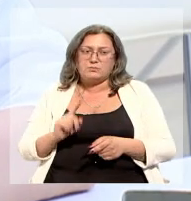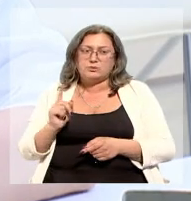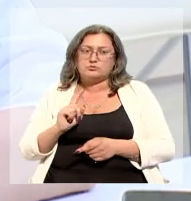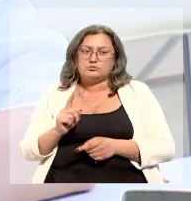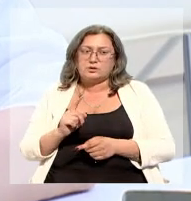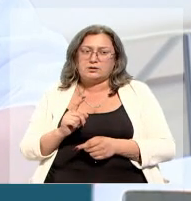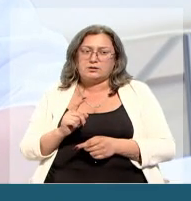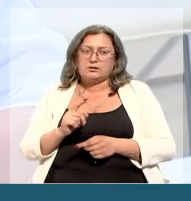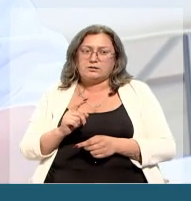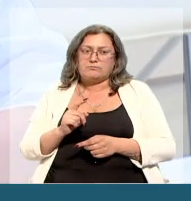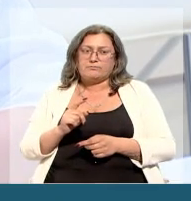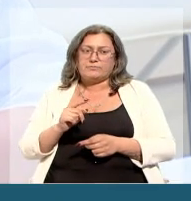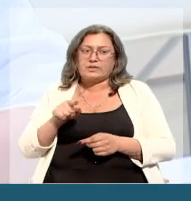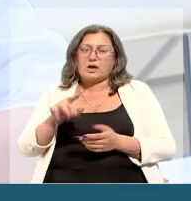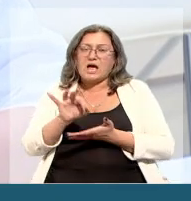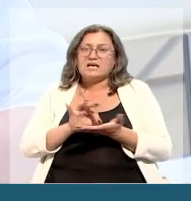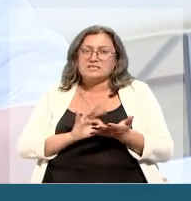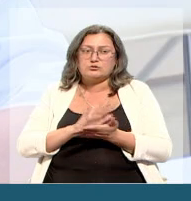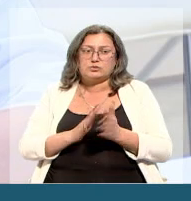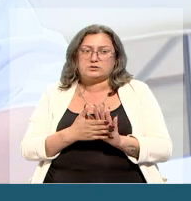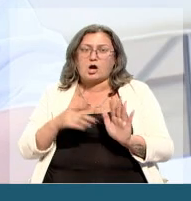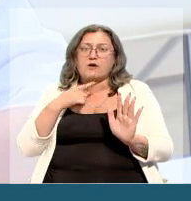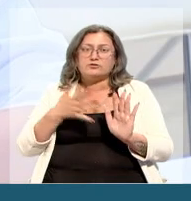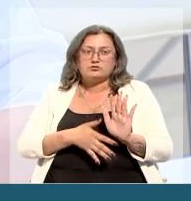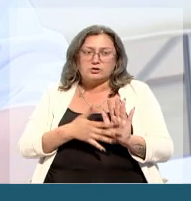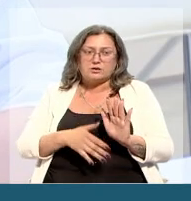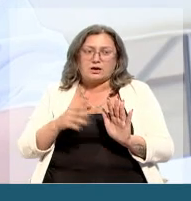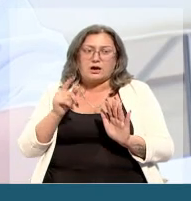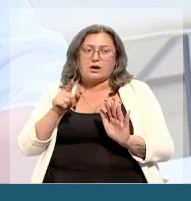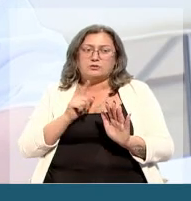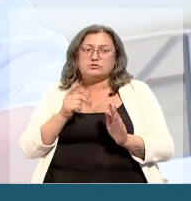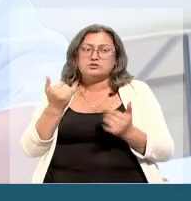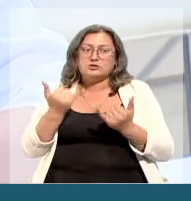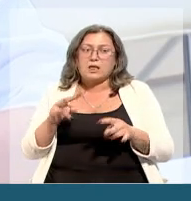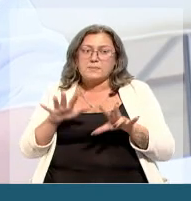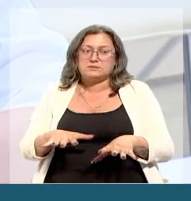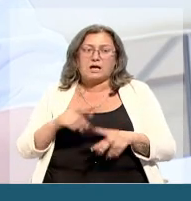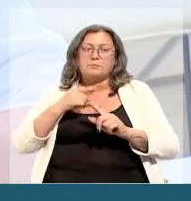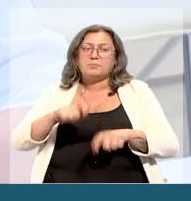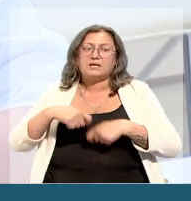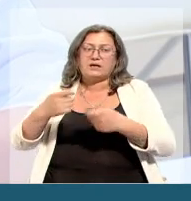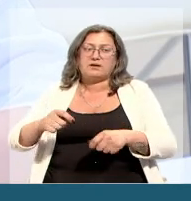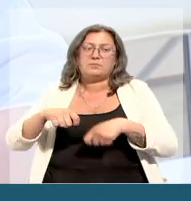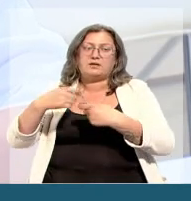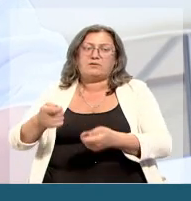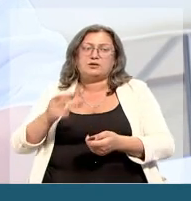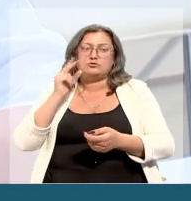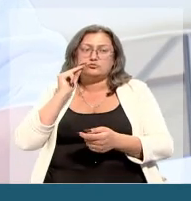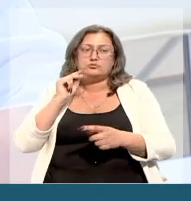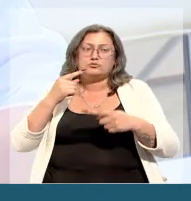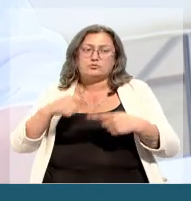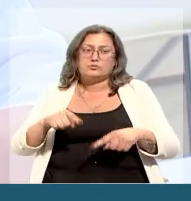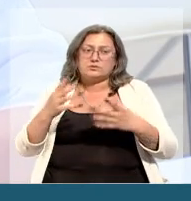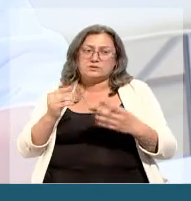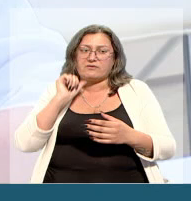кровотечение, она экстренная ситуация, и решаться должна на месте сразу же, а не передаваться там на какие-то часы, на